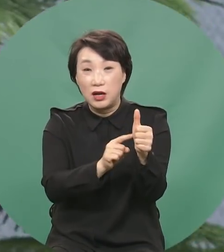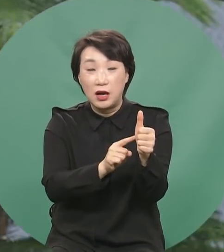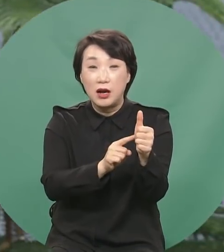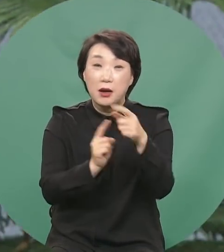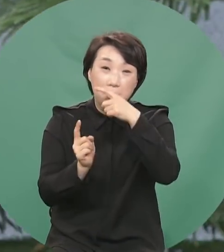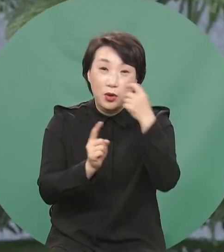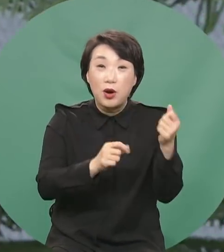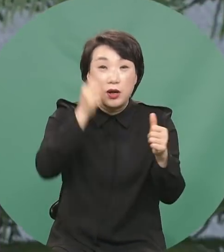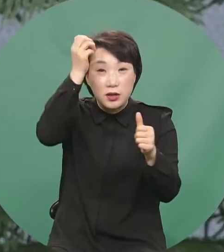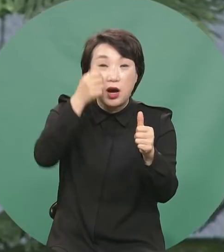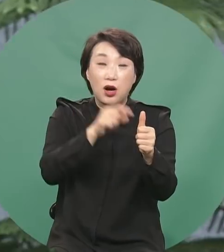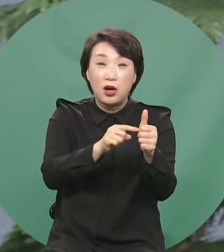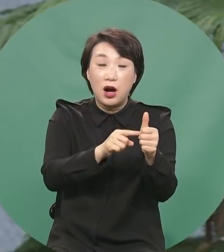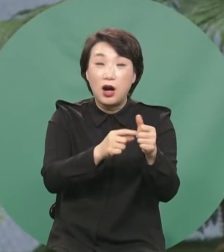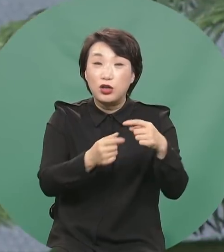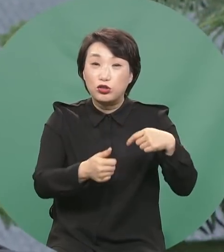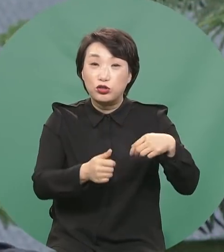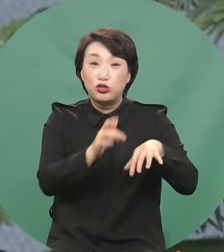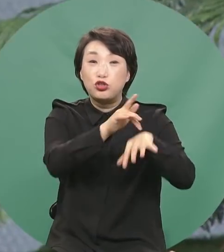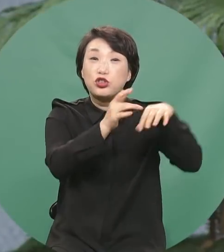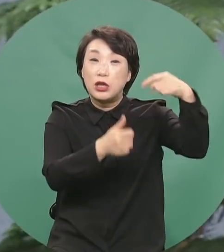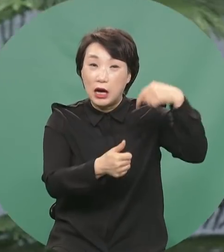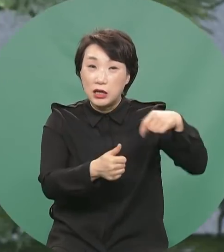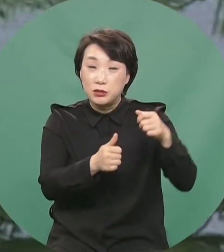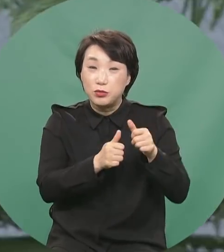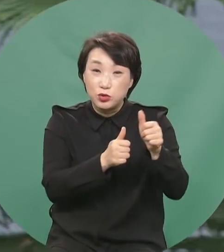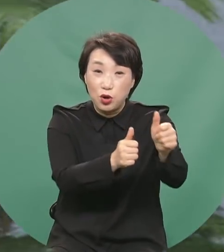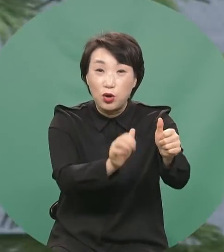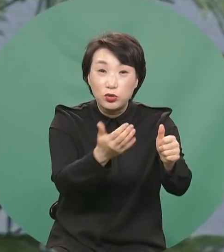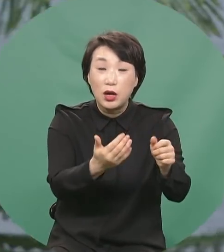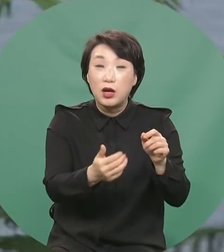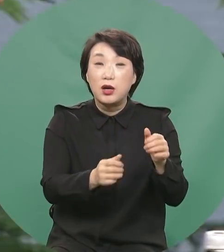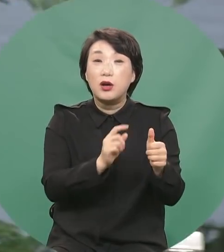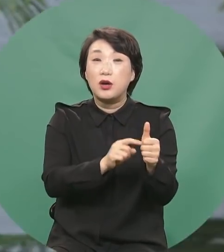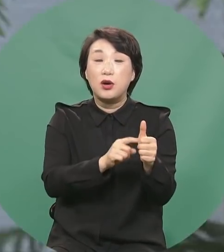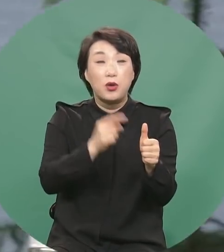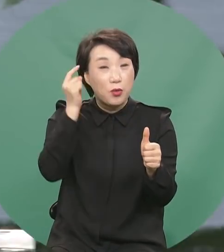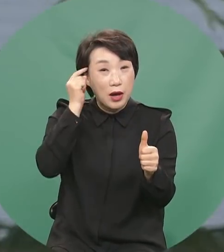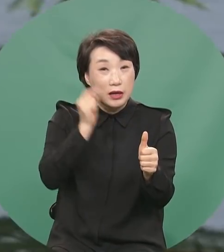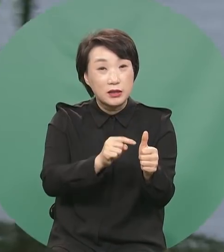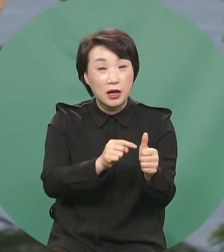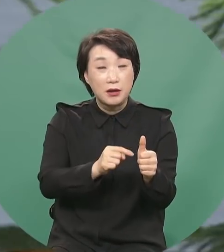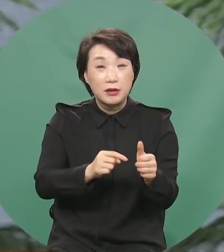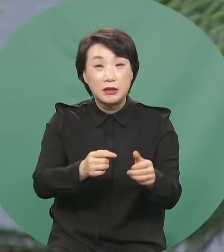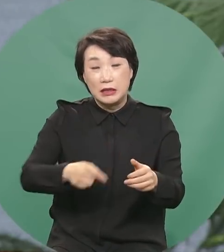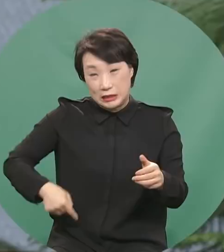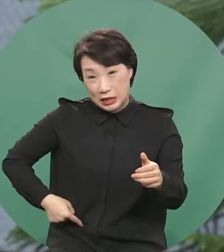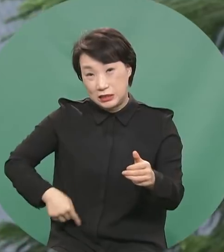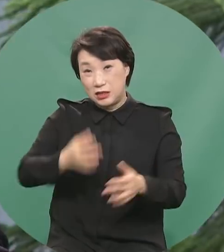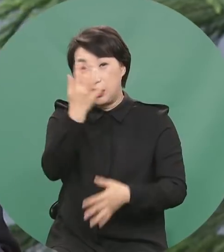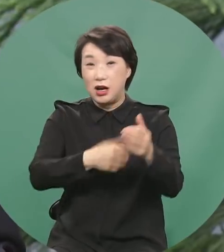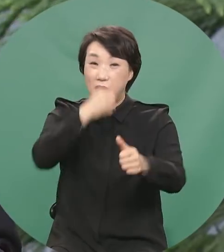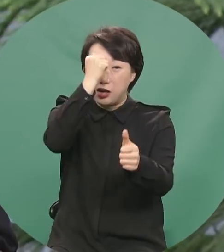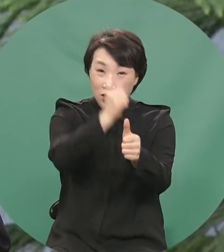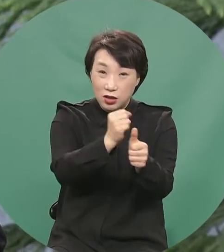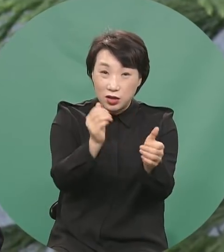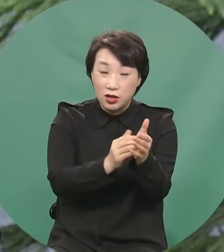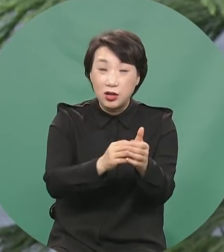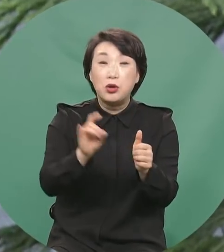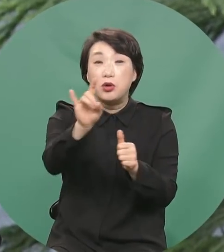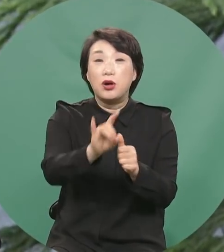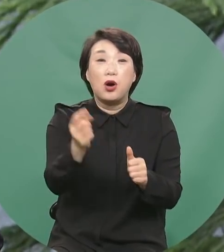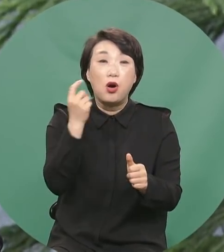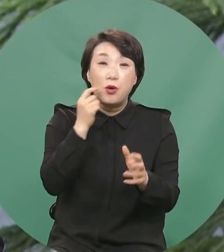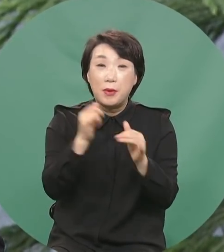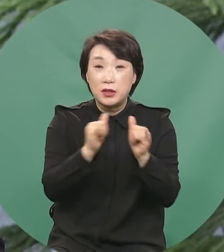믿음에서 떠나 미혹해 하는 영과 귀신의 가르침을 쫓으리라 하셨으니 이는 양심이 화인 맞아